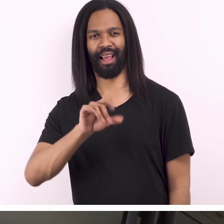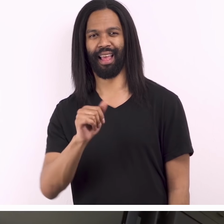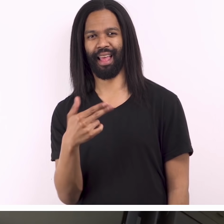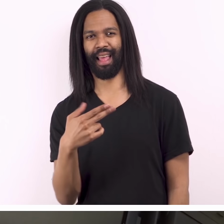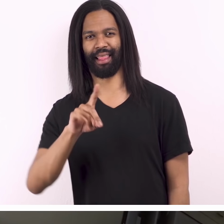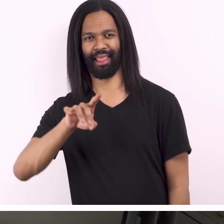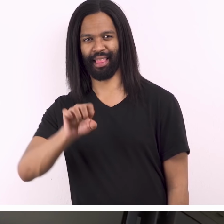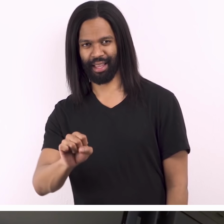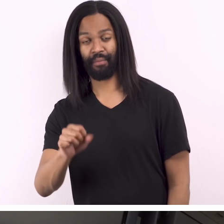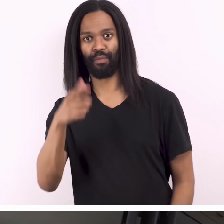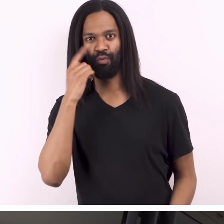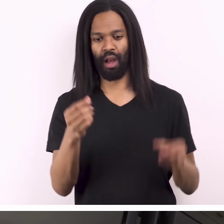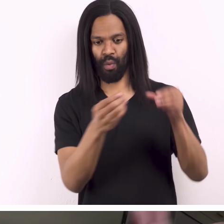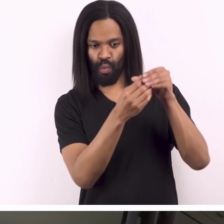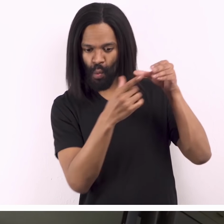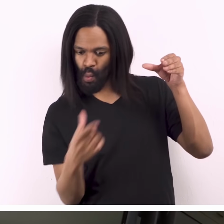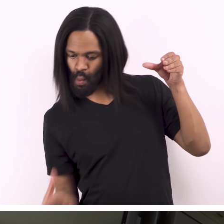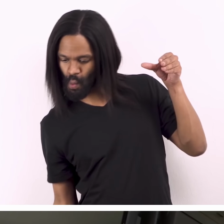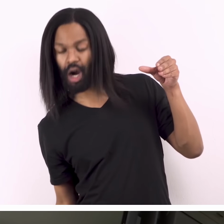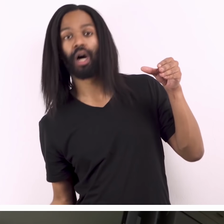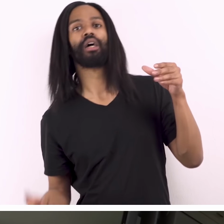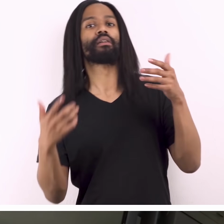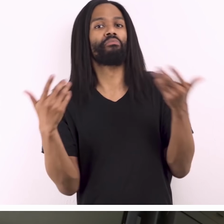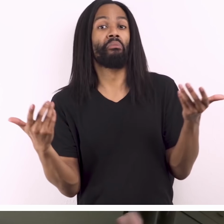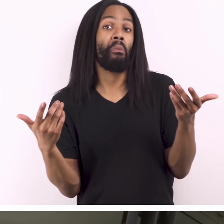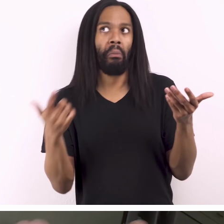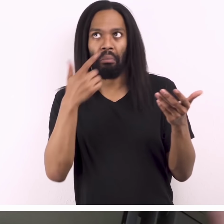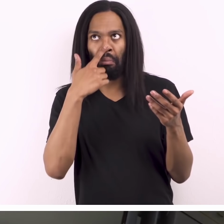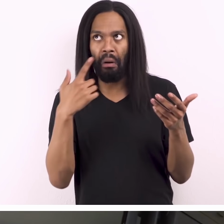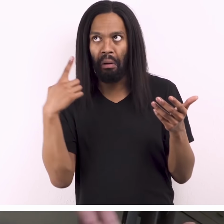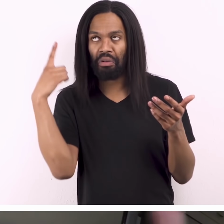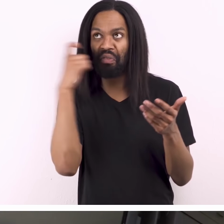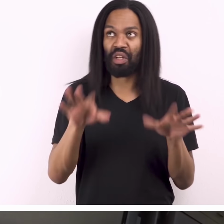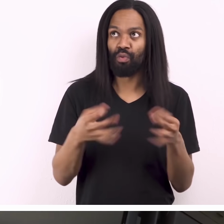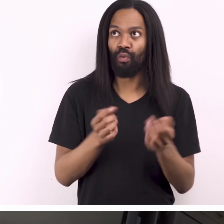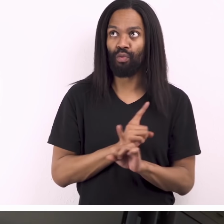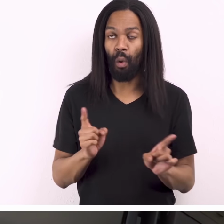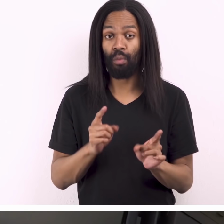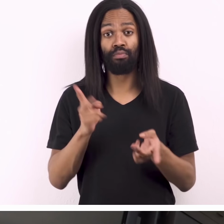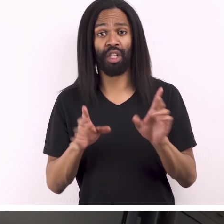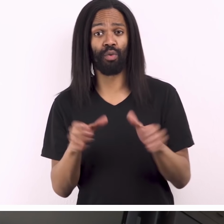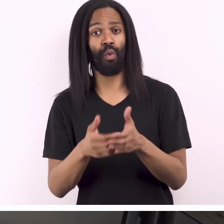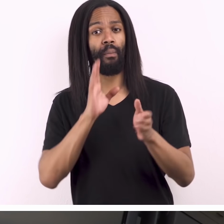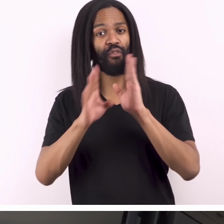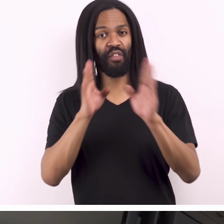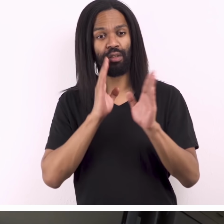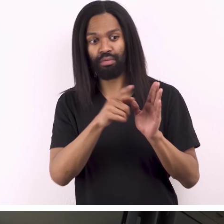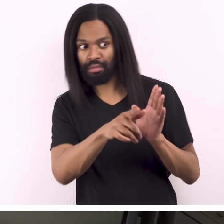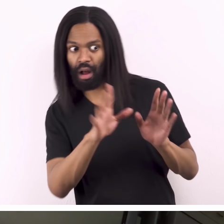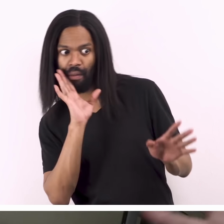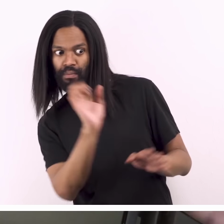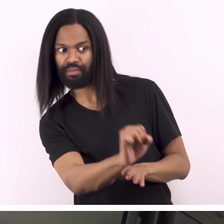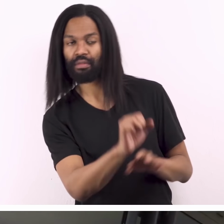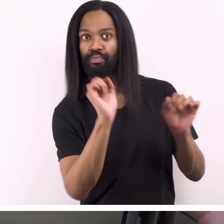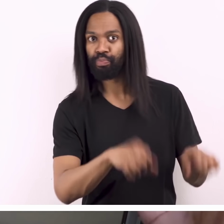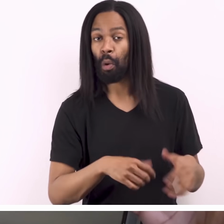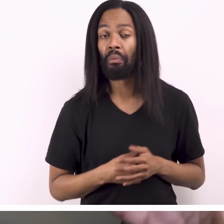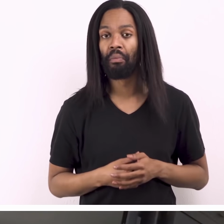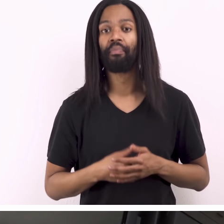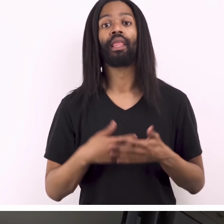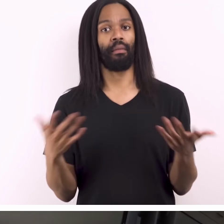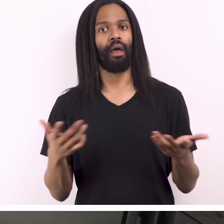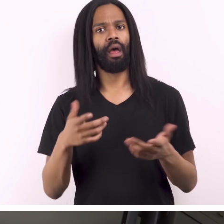pas si difficile à trouver que ça, je trouve. Voilà, vous pouvez l'avoir sur des groupes Facebook et tout ça qui le vendent et tout. Mais c'est un philodendron